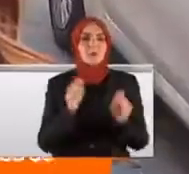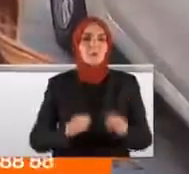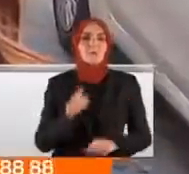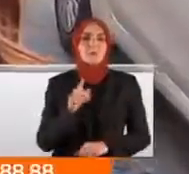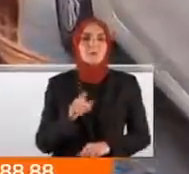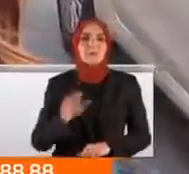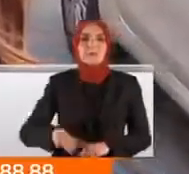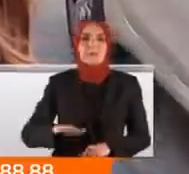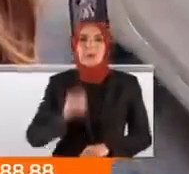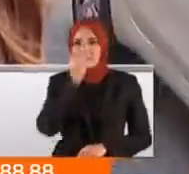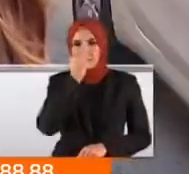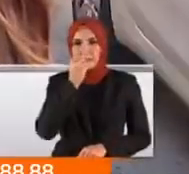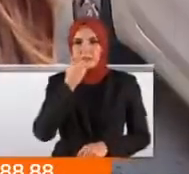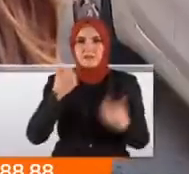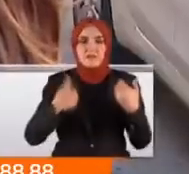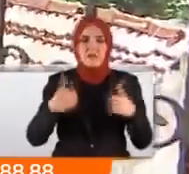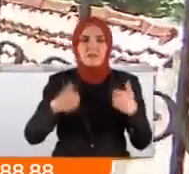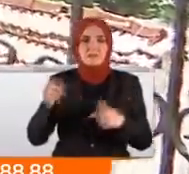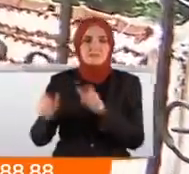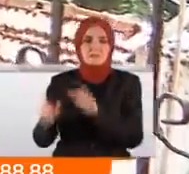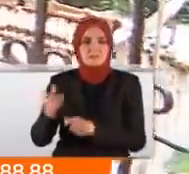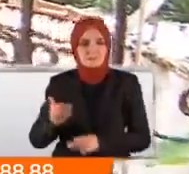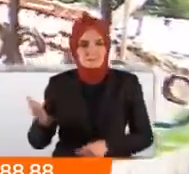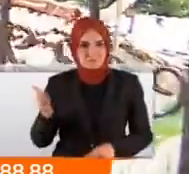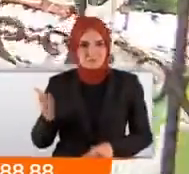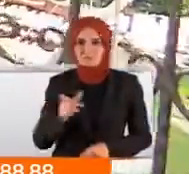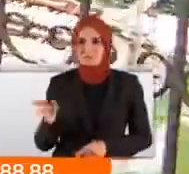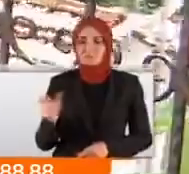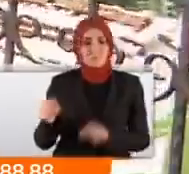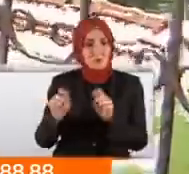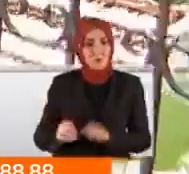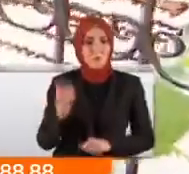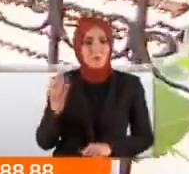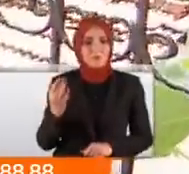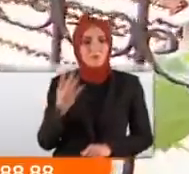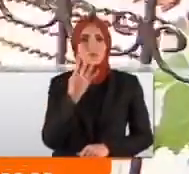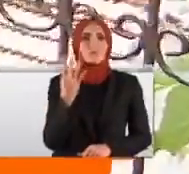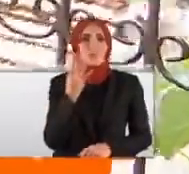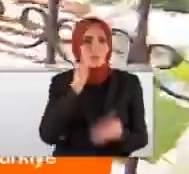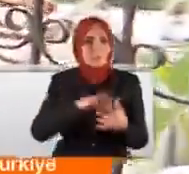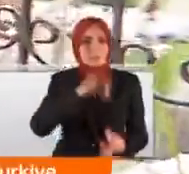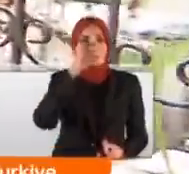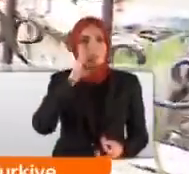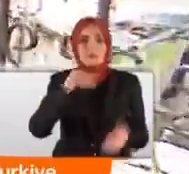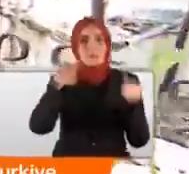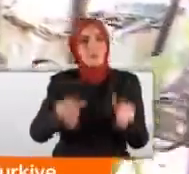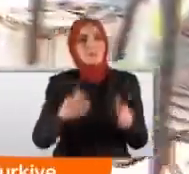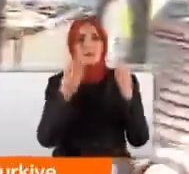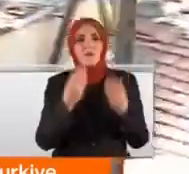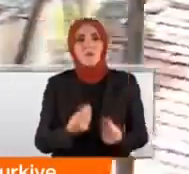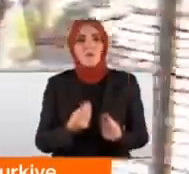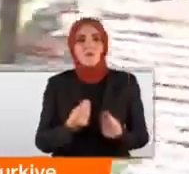yaralılar, birisi de sıkıyordu kafalarına. Dört canı mezara gönderen o dehşet anları dün öğle saatlerinde